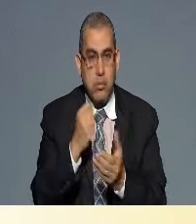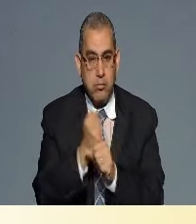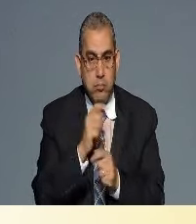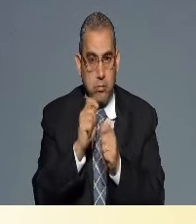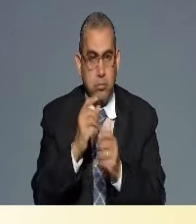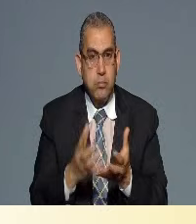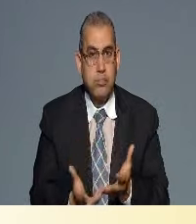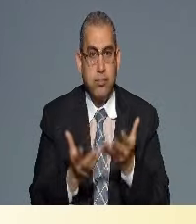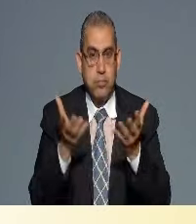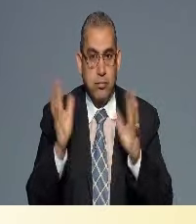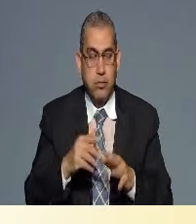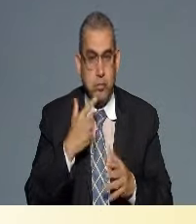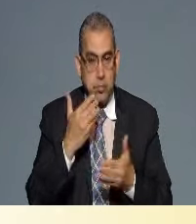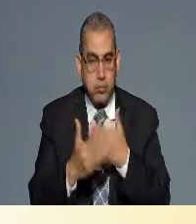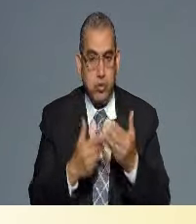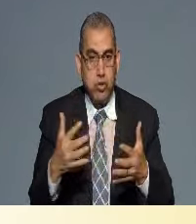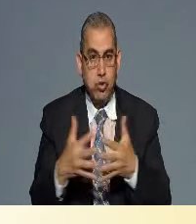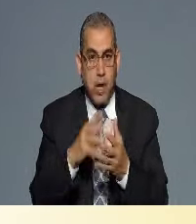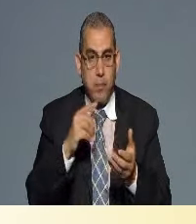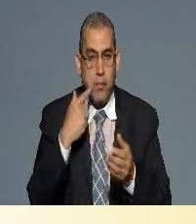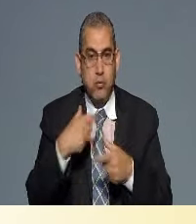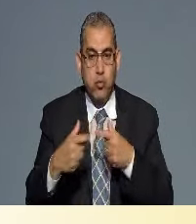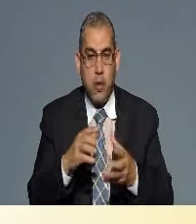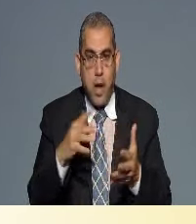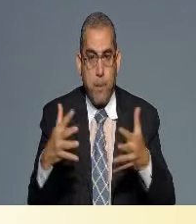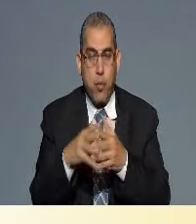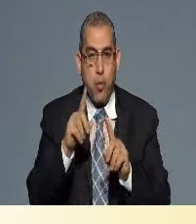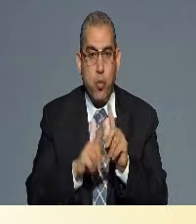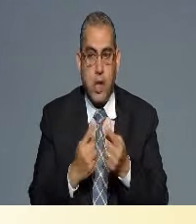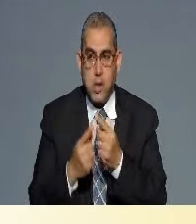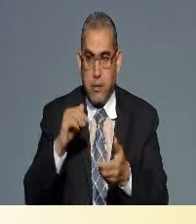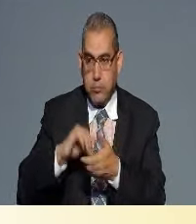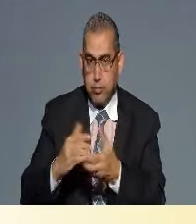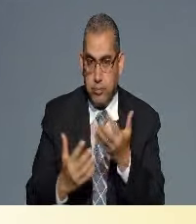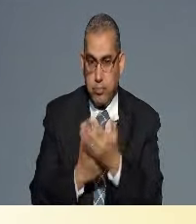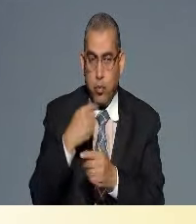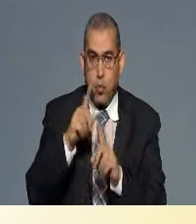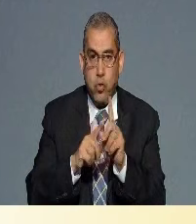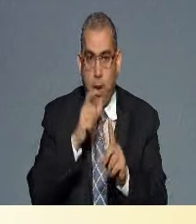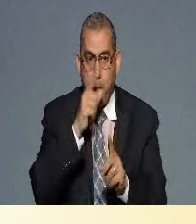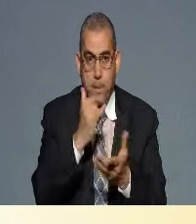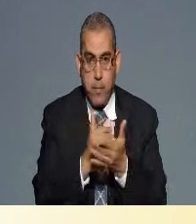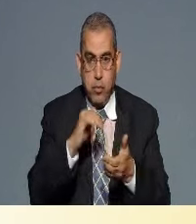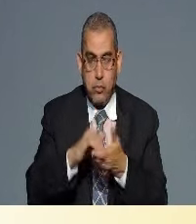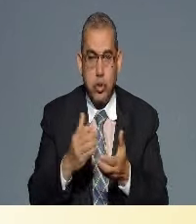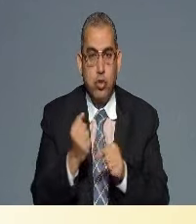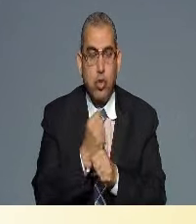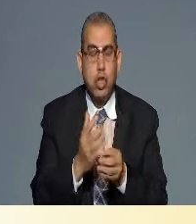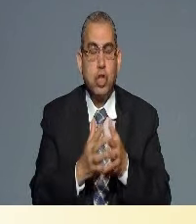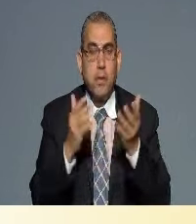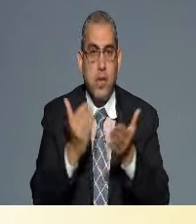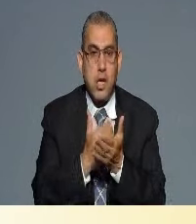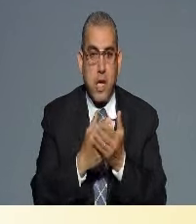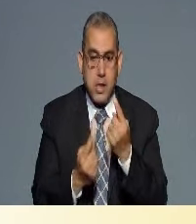هنا سيادتك بنعد لشركة تحول رقمي بالاشتراك مع وزارة الزراعة ووزارة الري، هيكون لها دور كبير في الاقتصاد